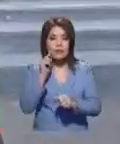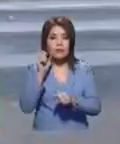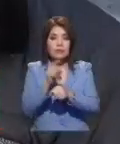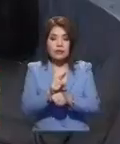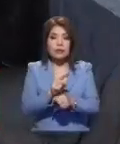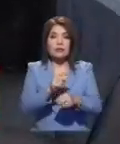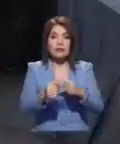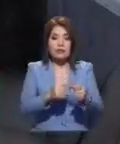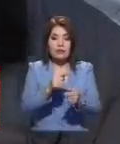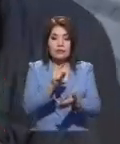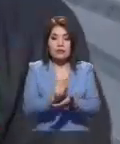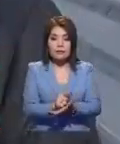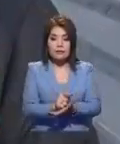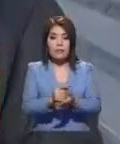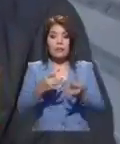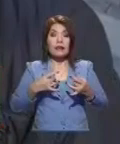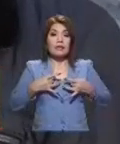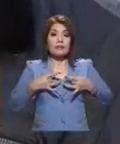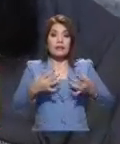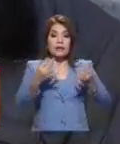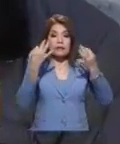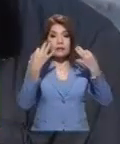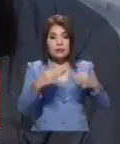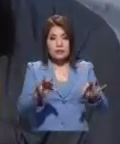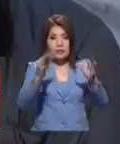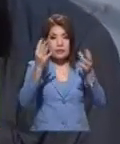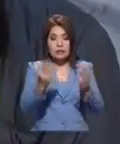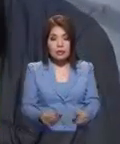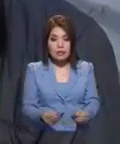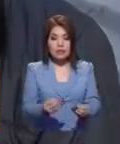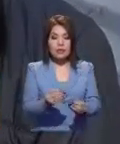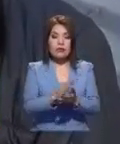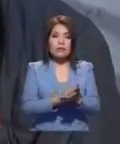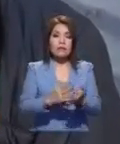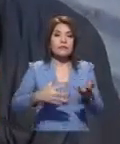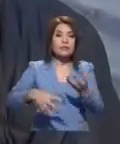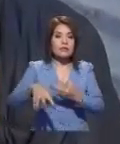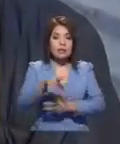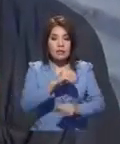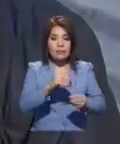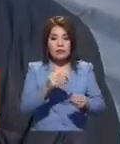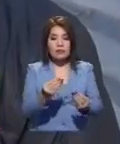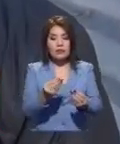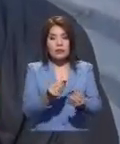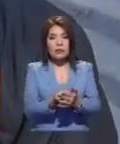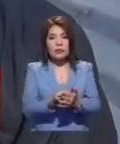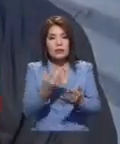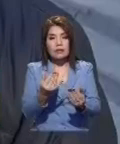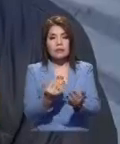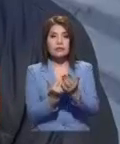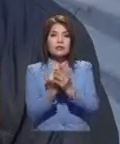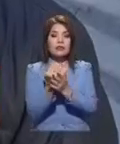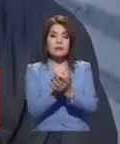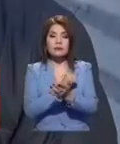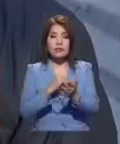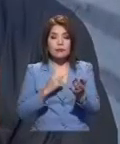аға буын. Тәуелсіздік мерекесі қай елдің қай ұлттың болмасын, бұл ең қымбат, ең жоғарғы,